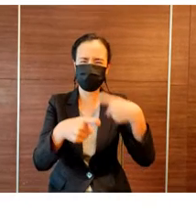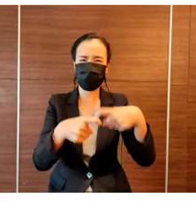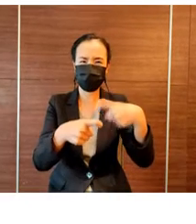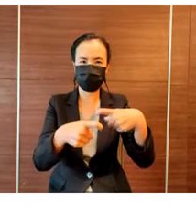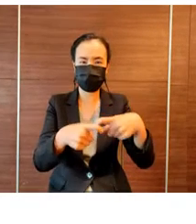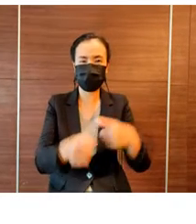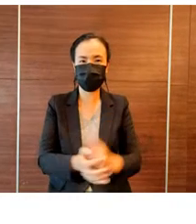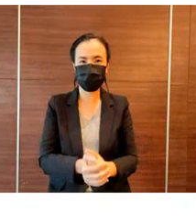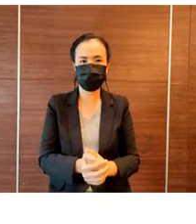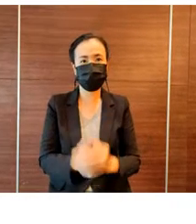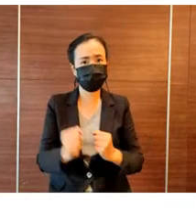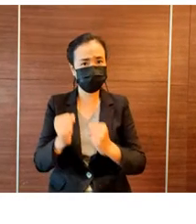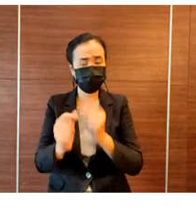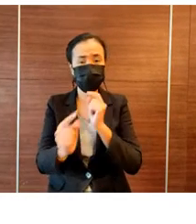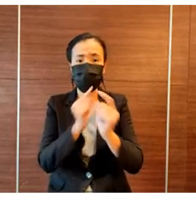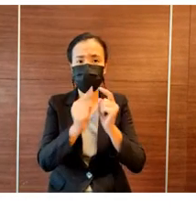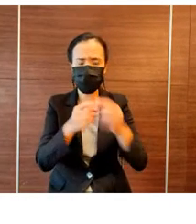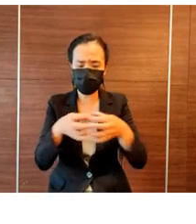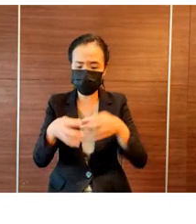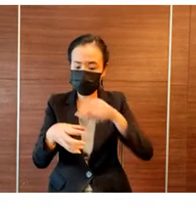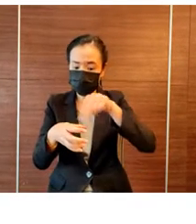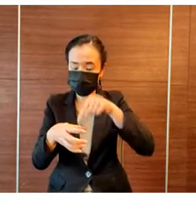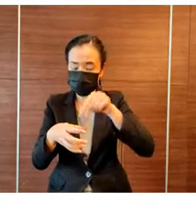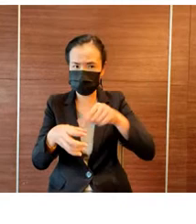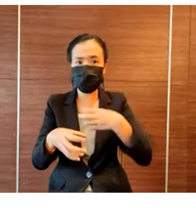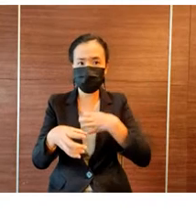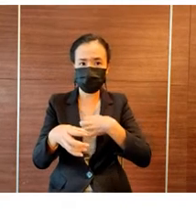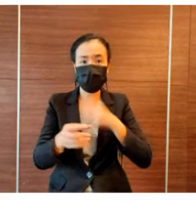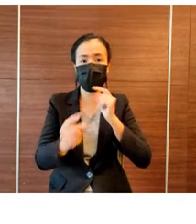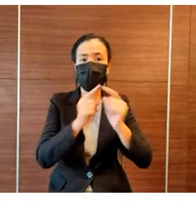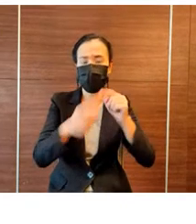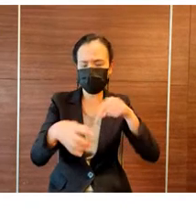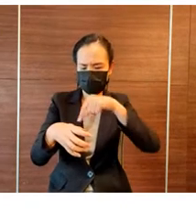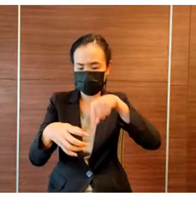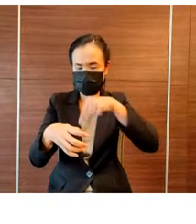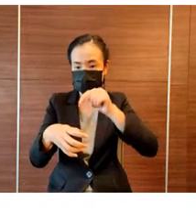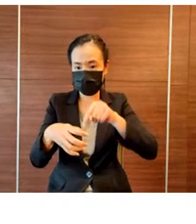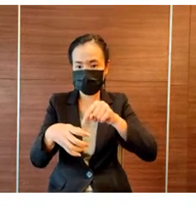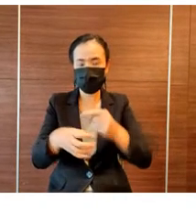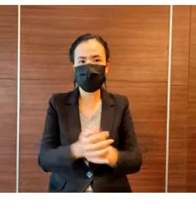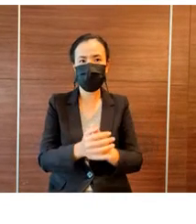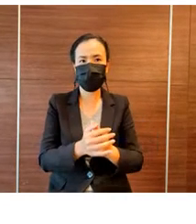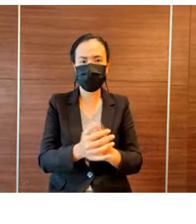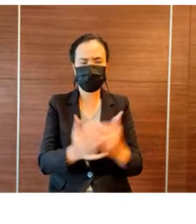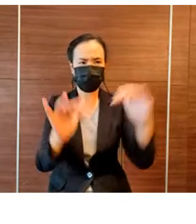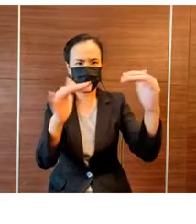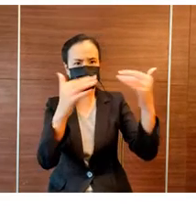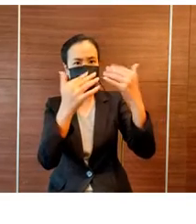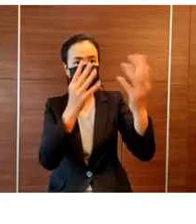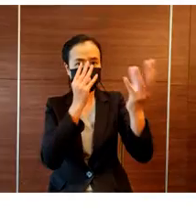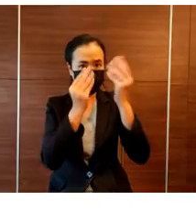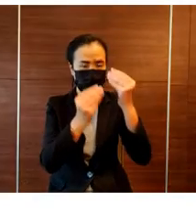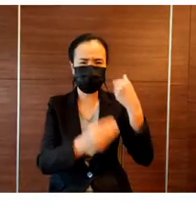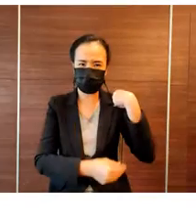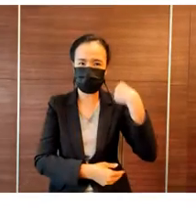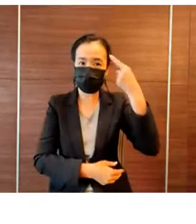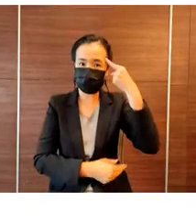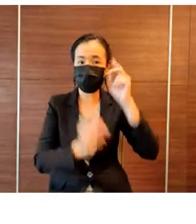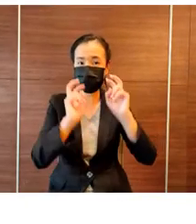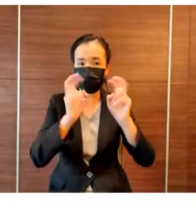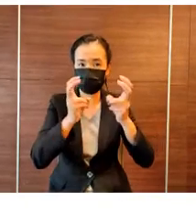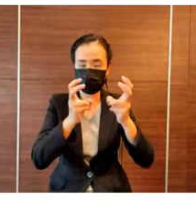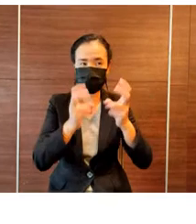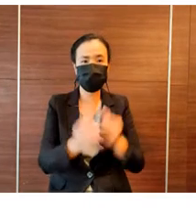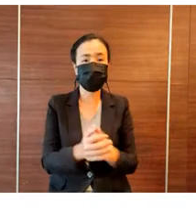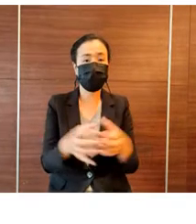นะคะพยายามคุยกันภายในอยู่เนาะแต่ว่าเราอยากจะคุยภายในแล้วให้คนข้างนอกฟังด้วยแหละเพราะว่าเชื่อเลยว่าประเด็นนี้ไม่ได้เกิดขึ้